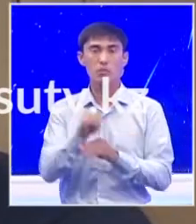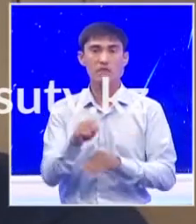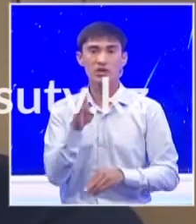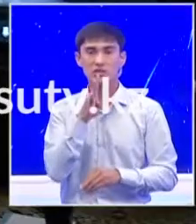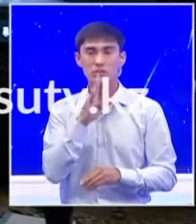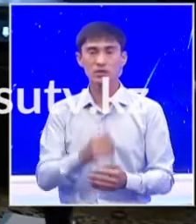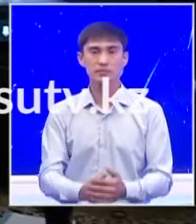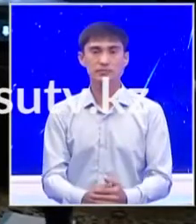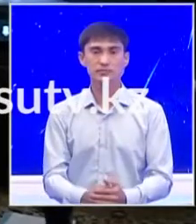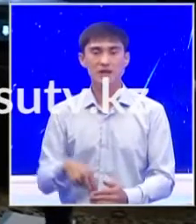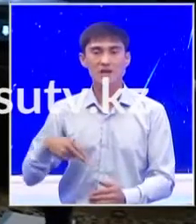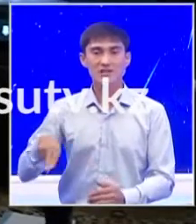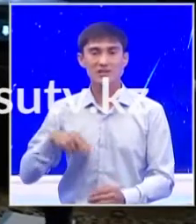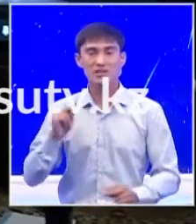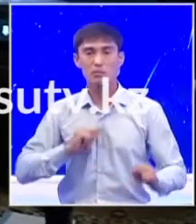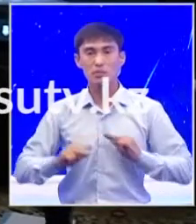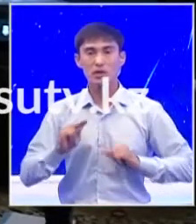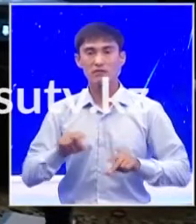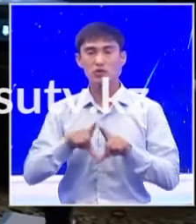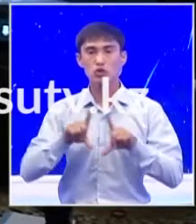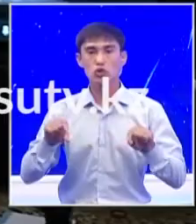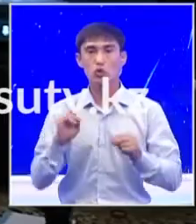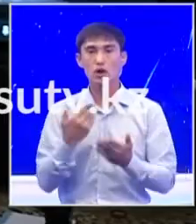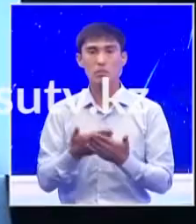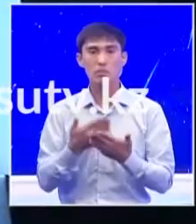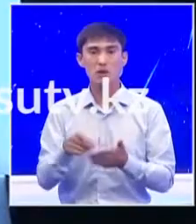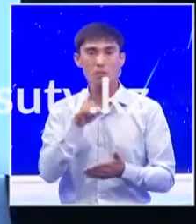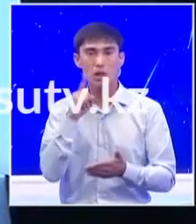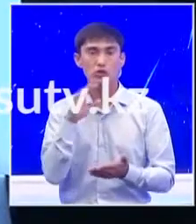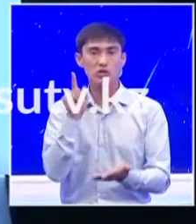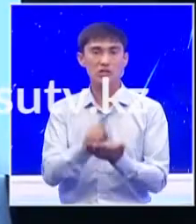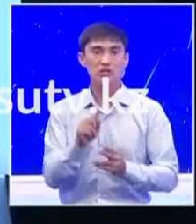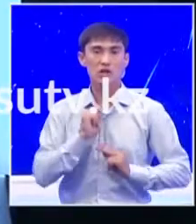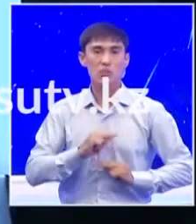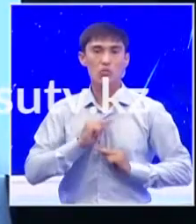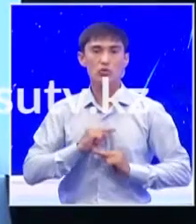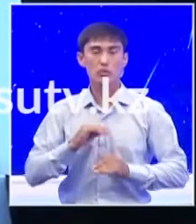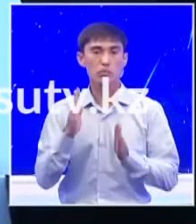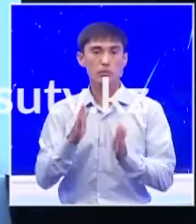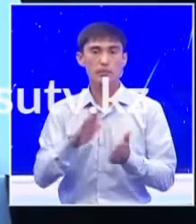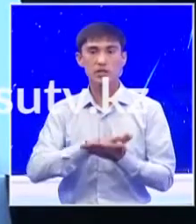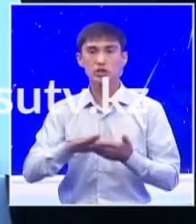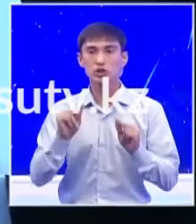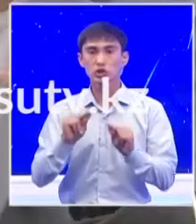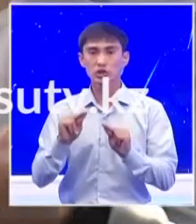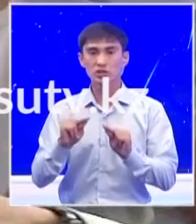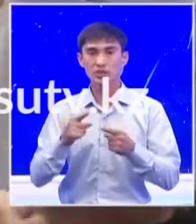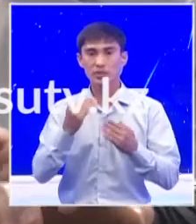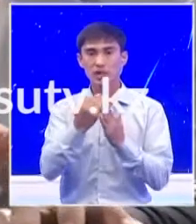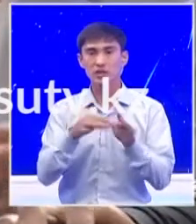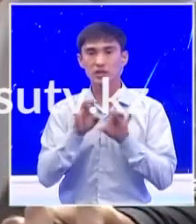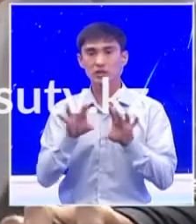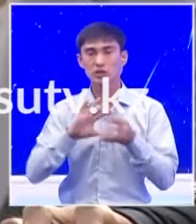зарплате. Директора и преподаватели школ, как пример для молодежи, должны работать добропорядочно и честно, резюмировали